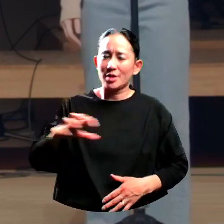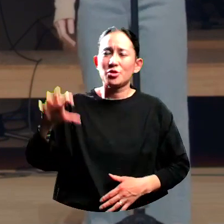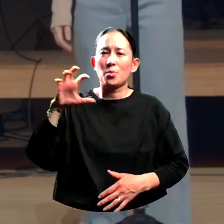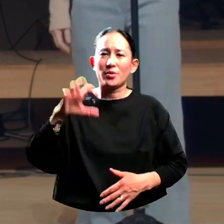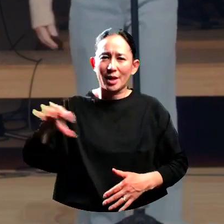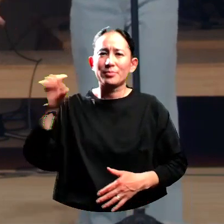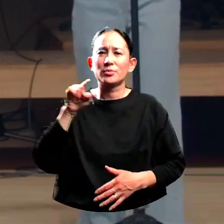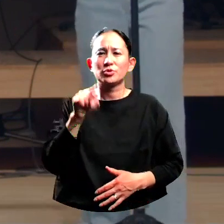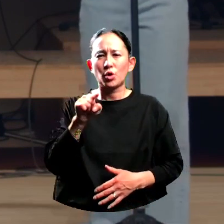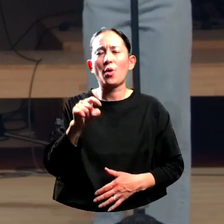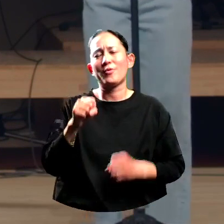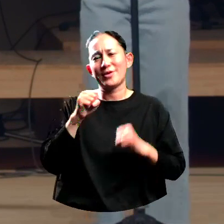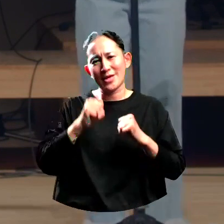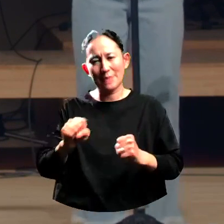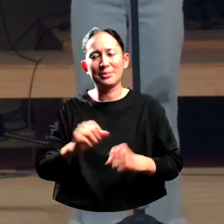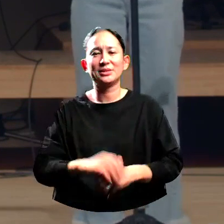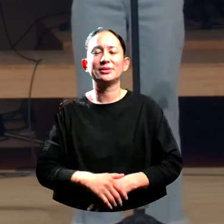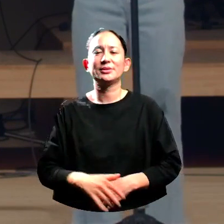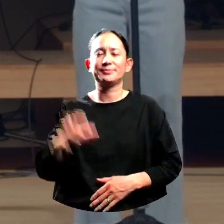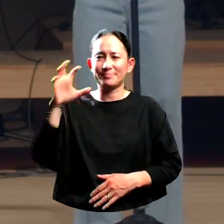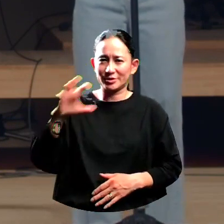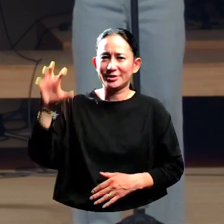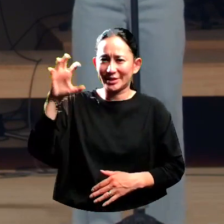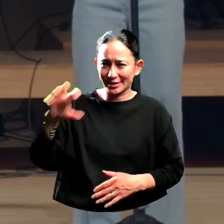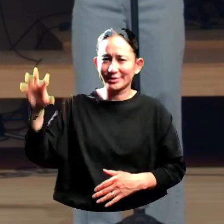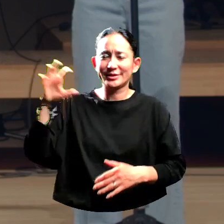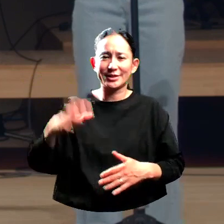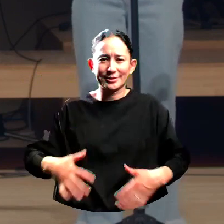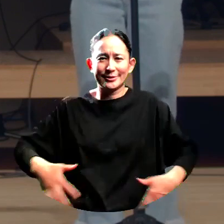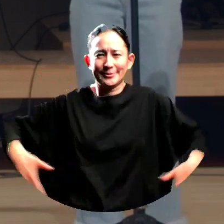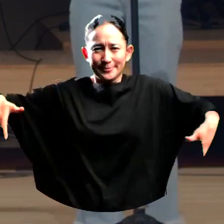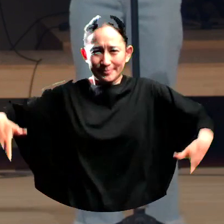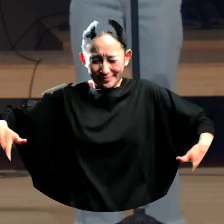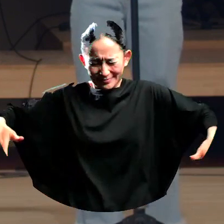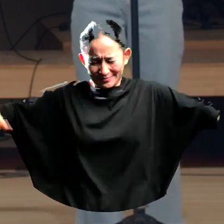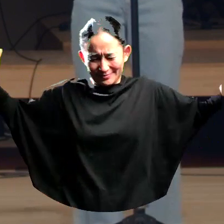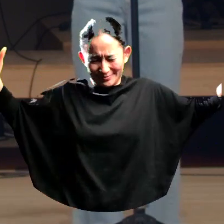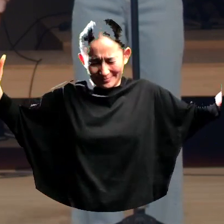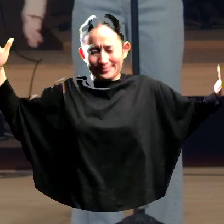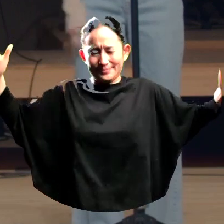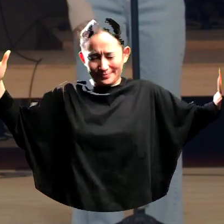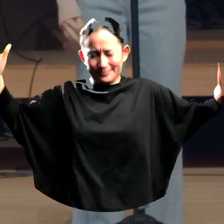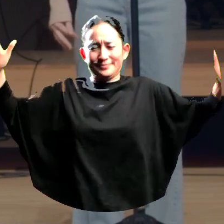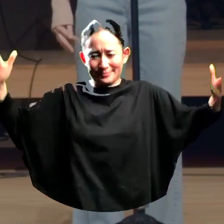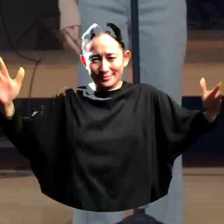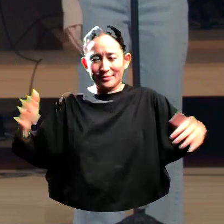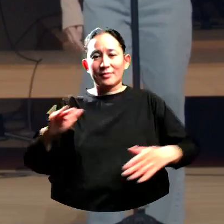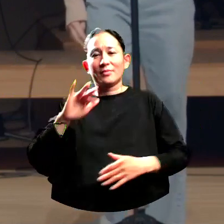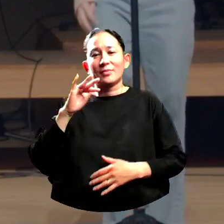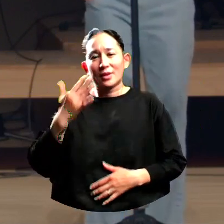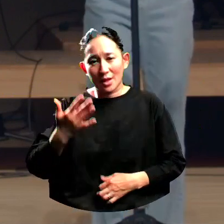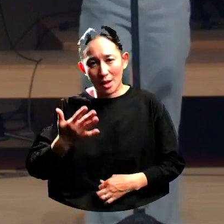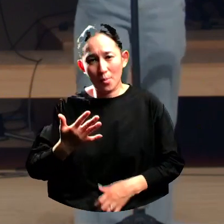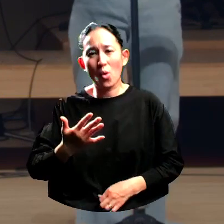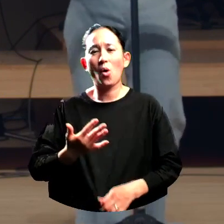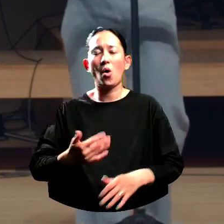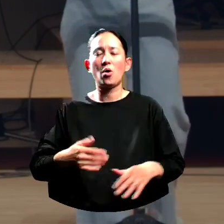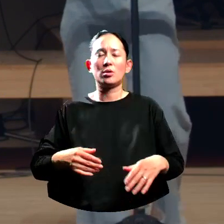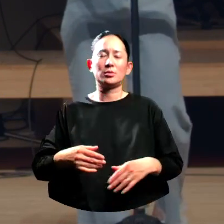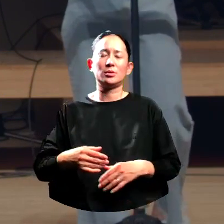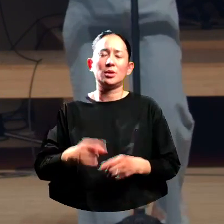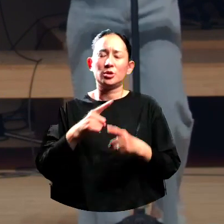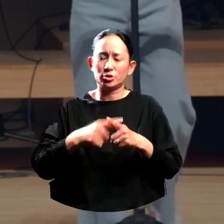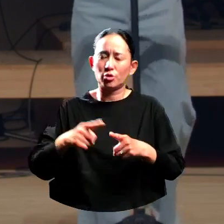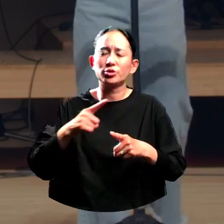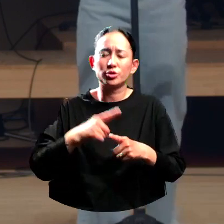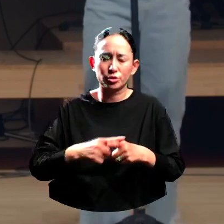を繰り返します。 You pull yourself up every time you try to breathe until. でも徐々に手足の力だけ